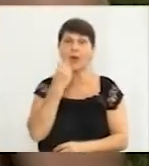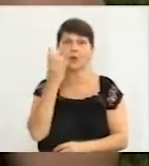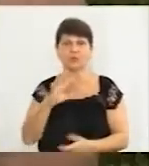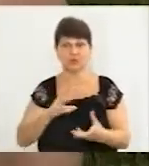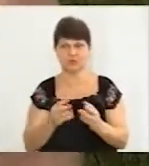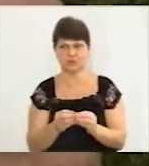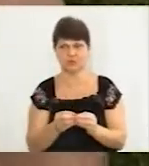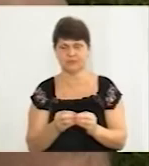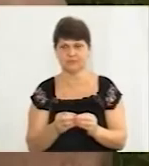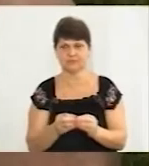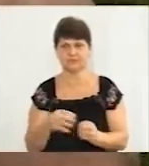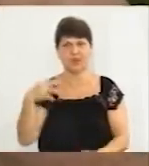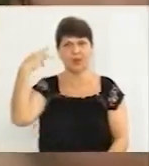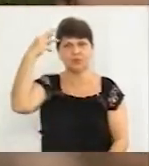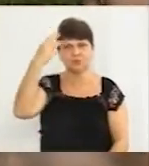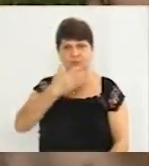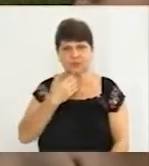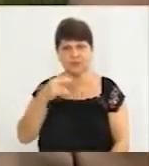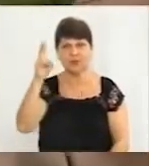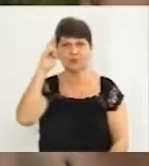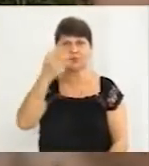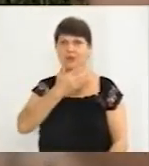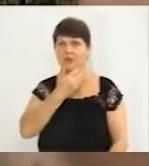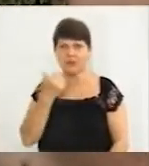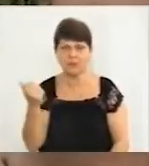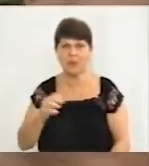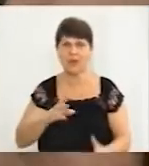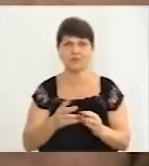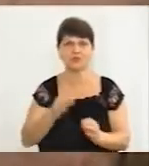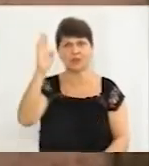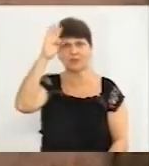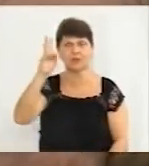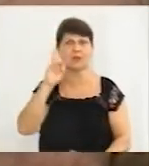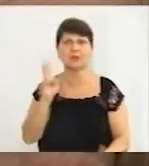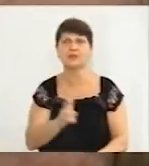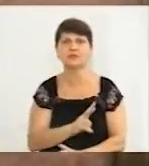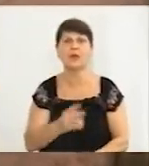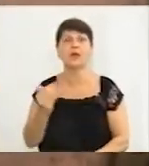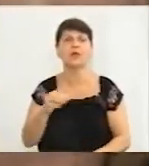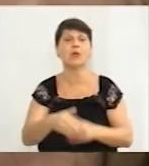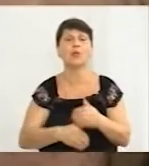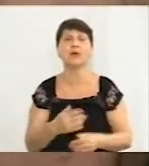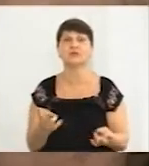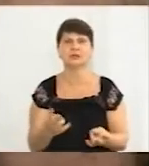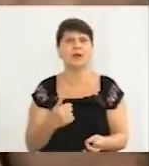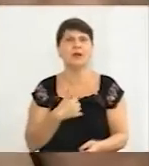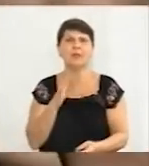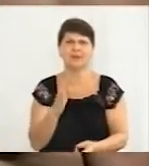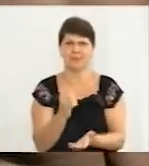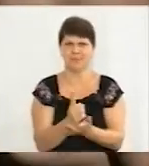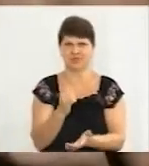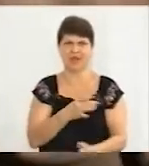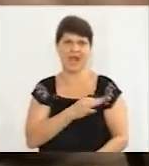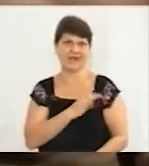Медпункту немає, душу немає, туалету немає, результати води ви не знаєте. То на що ви купаєте? Ну, ми ще перший раз тільки вийшли в